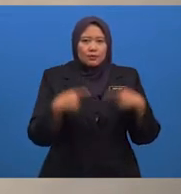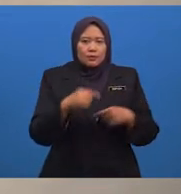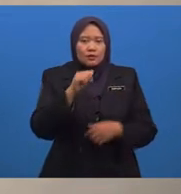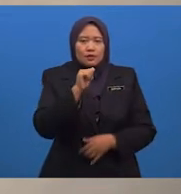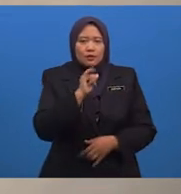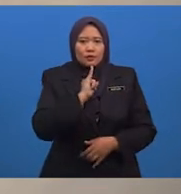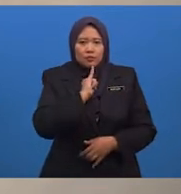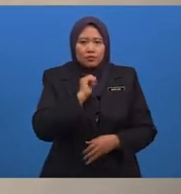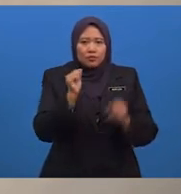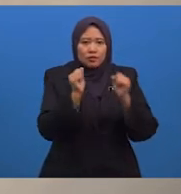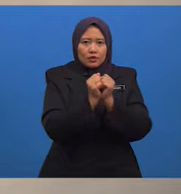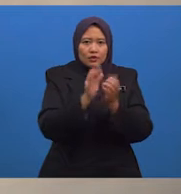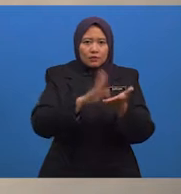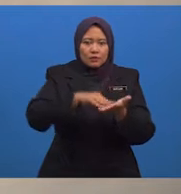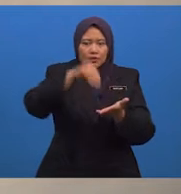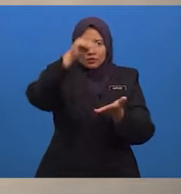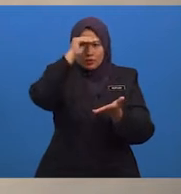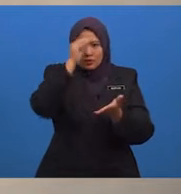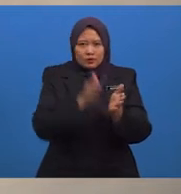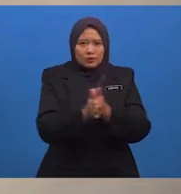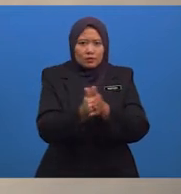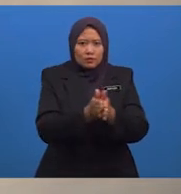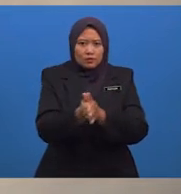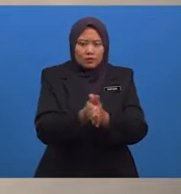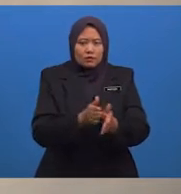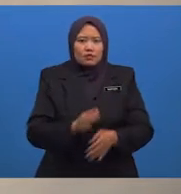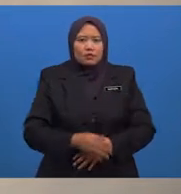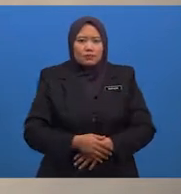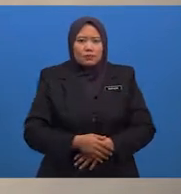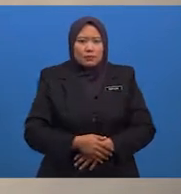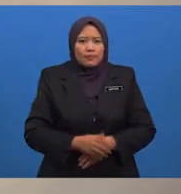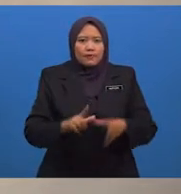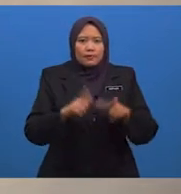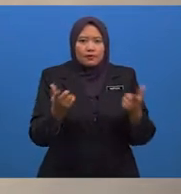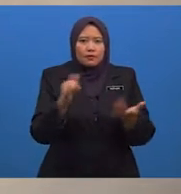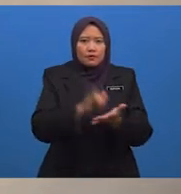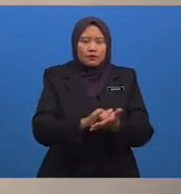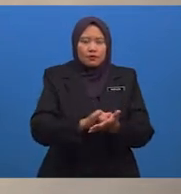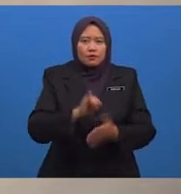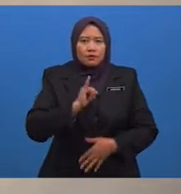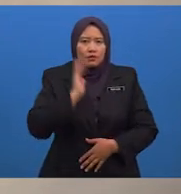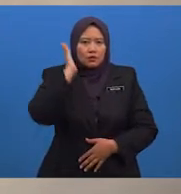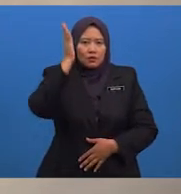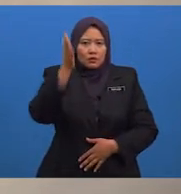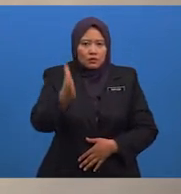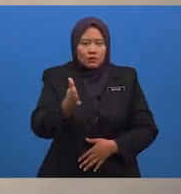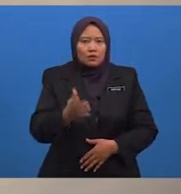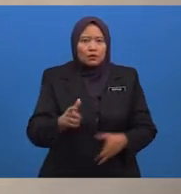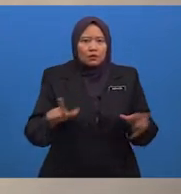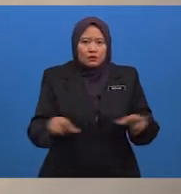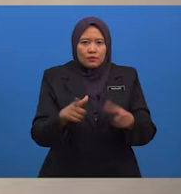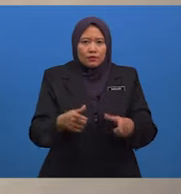dengan belajar bersungguh-sungguh. Selain itu, saya akan berkelakuan baik